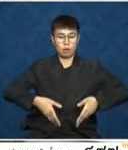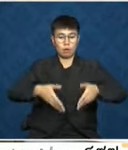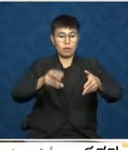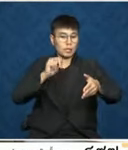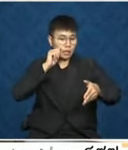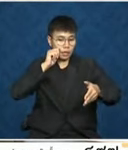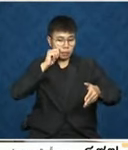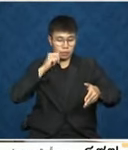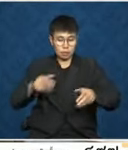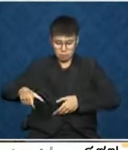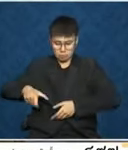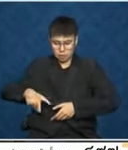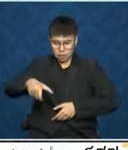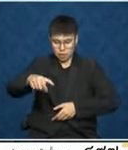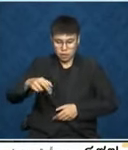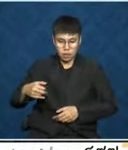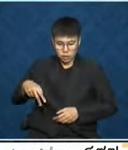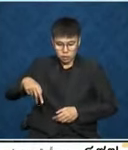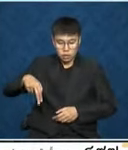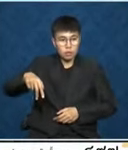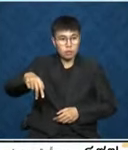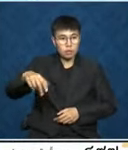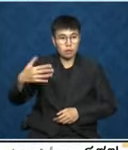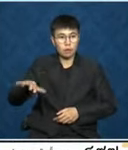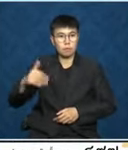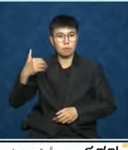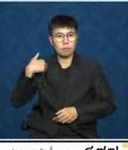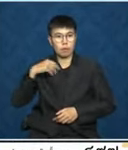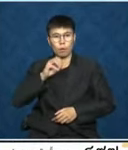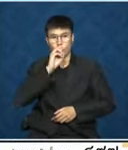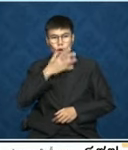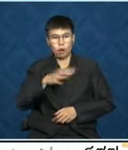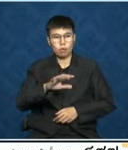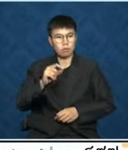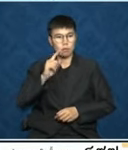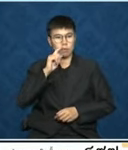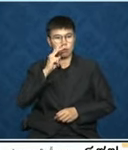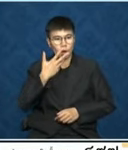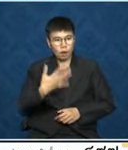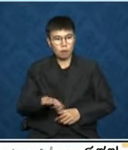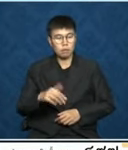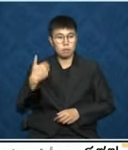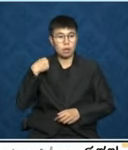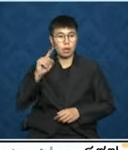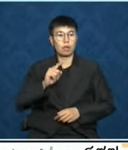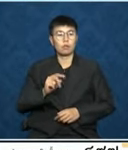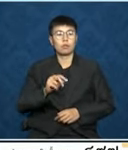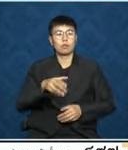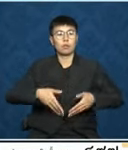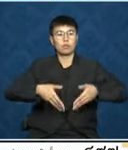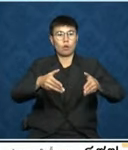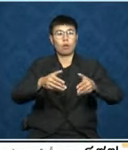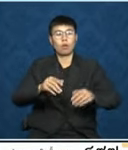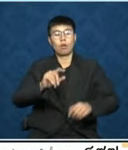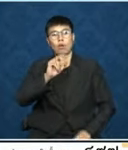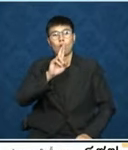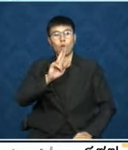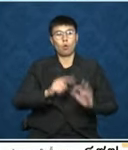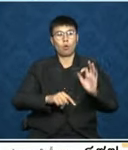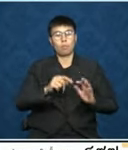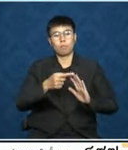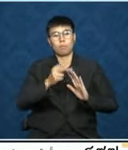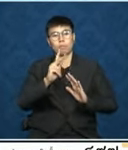เดินที่ออพูดมาแล้วหลายครั้งนะครับอย่าอย่างน้อยนี่ 2-3ครั้งนะครับเป็นทางเดินที่อยู่ที่ซอยร่วมล 6/1นะครับเป็น